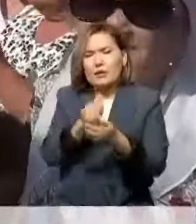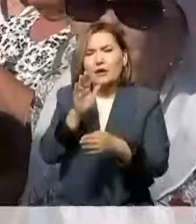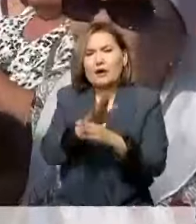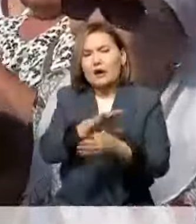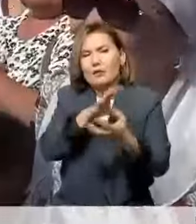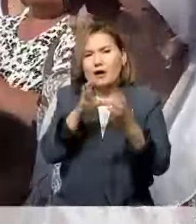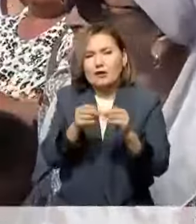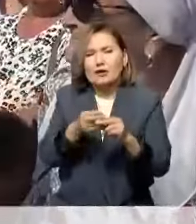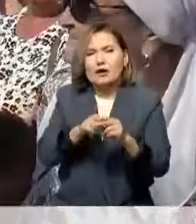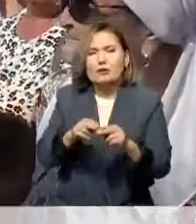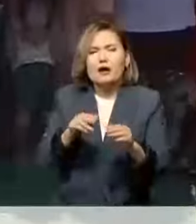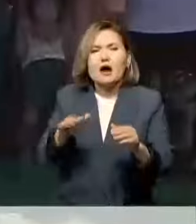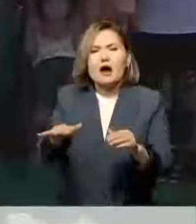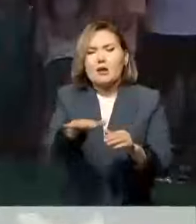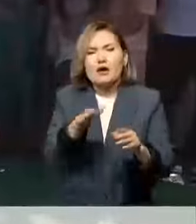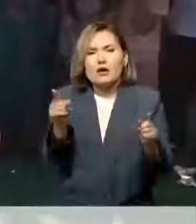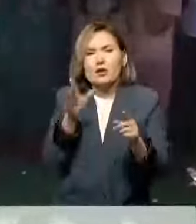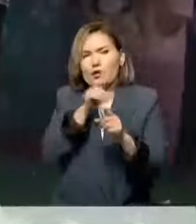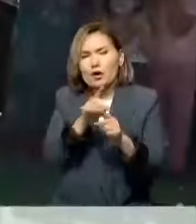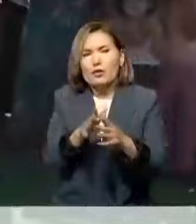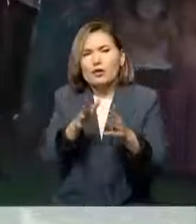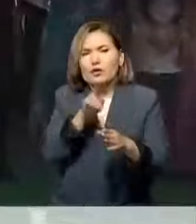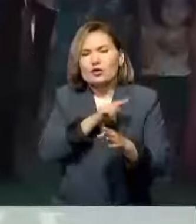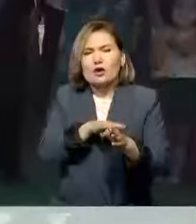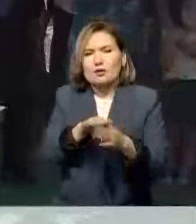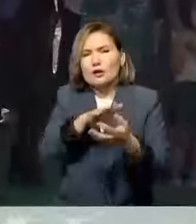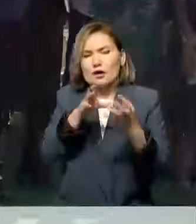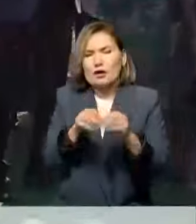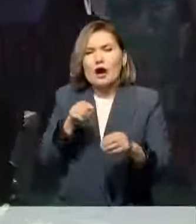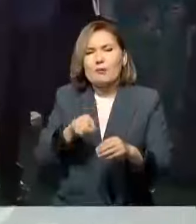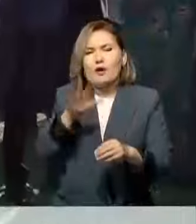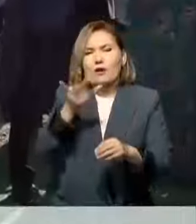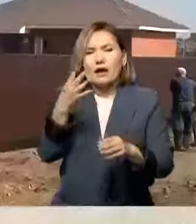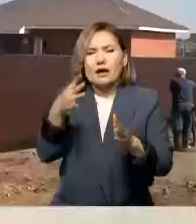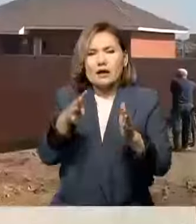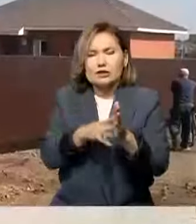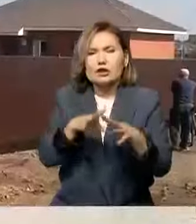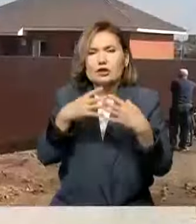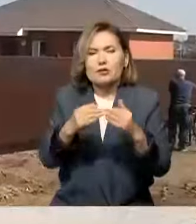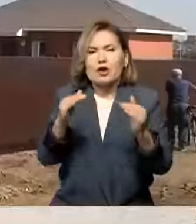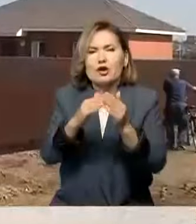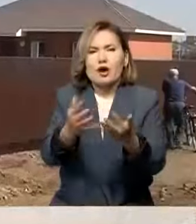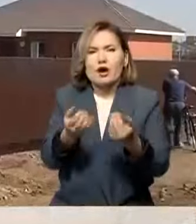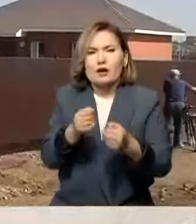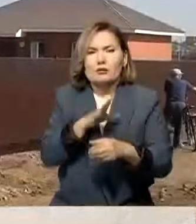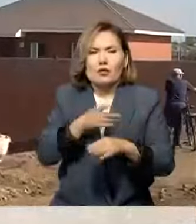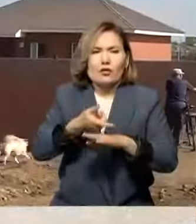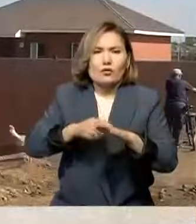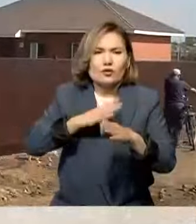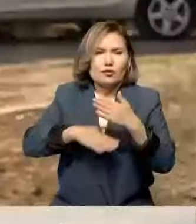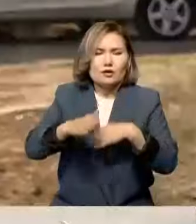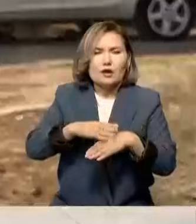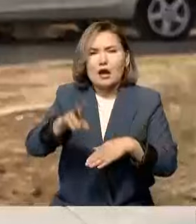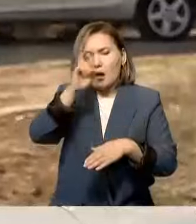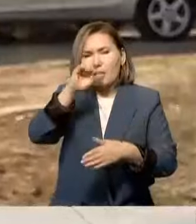аясында шаһарда азғантай мерзімде ауқымды жұмыс атқарылды. Күні бүгін 1548 жанұя баспаналы болды.